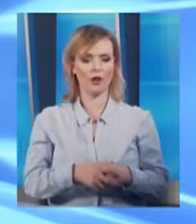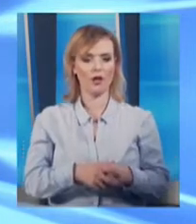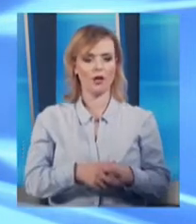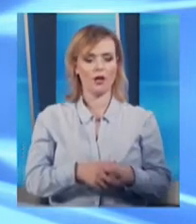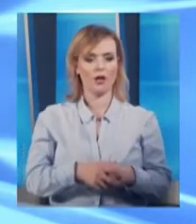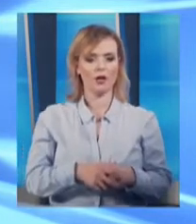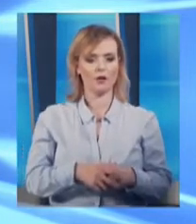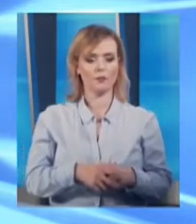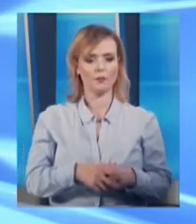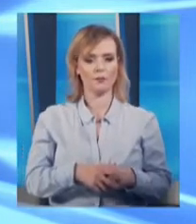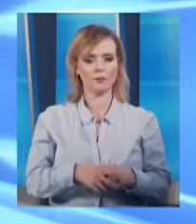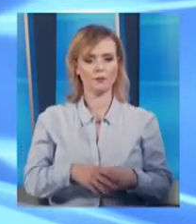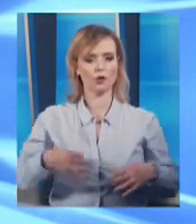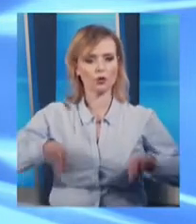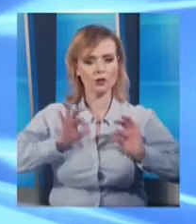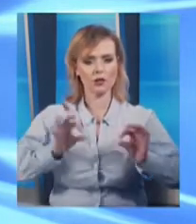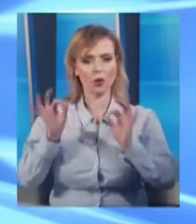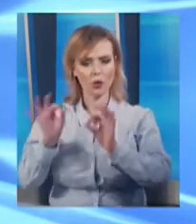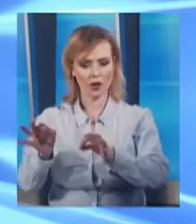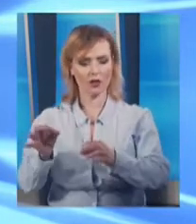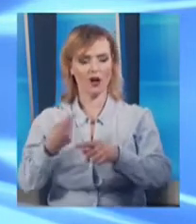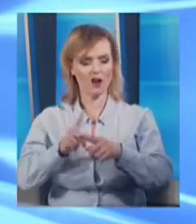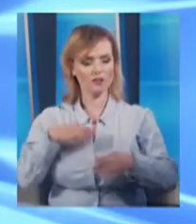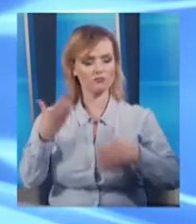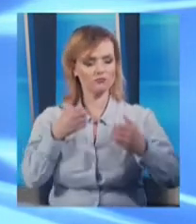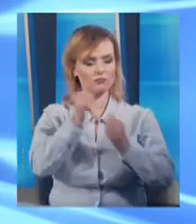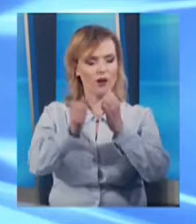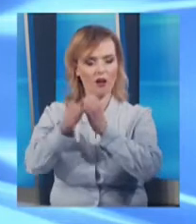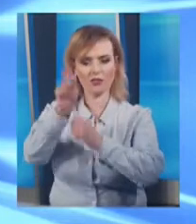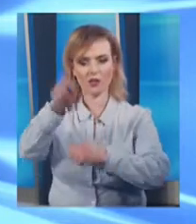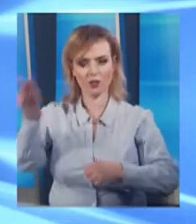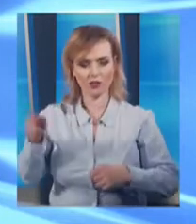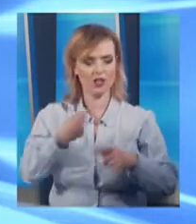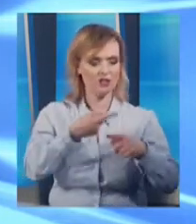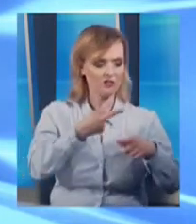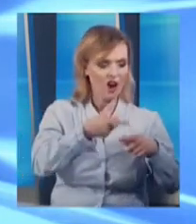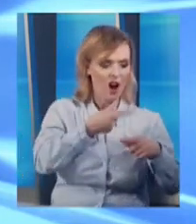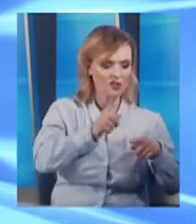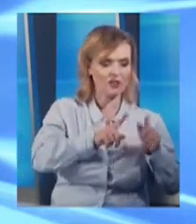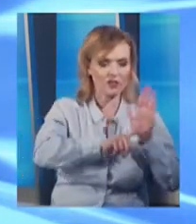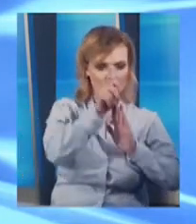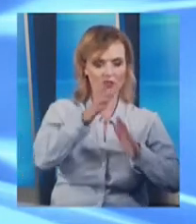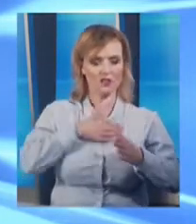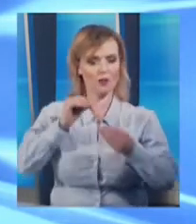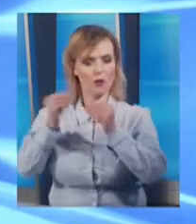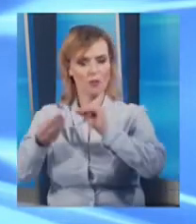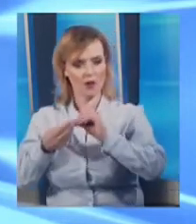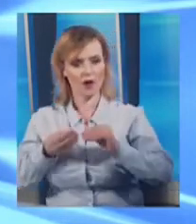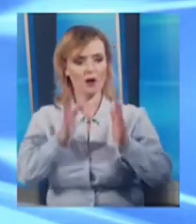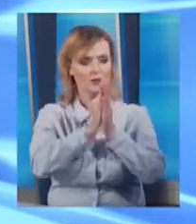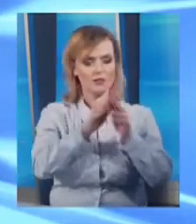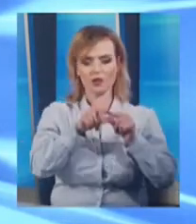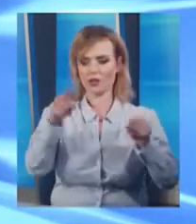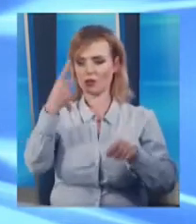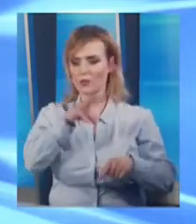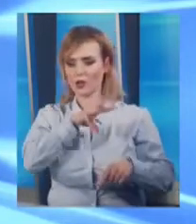principalele lucruri pe care și le dorește orice cetățean. De aici încep toate problemele noastre și vreau să vă rog frumos, într-un minut, să